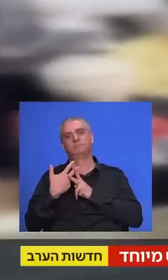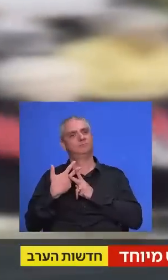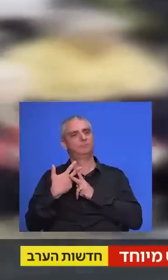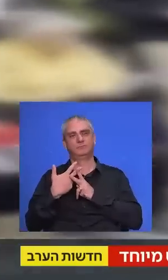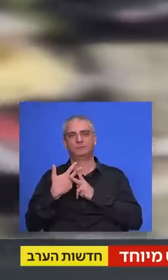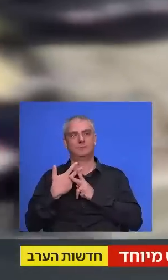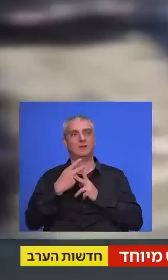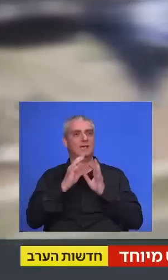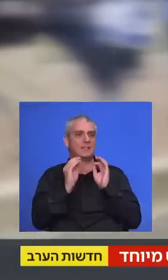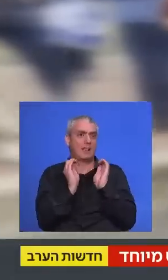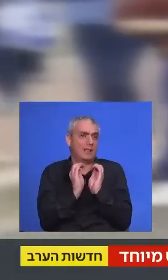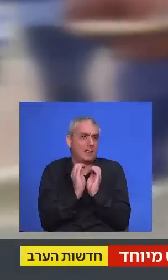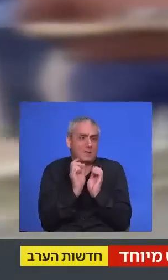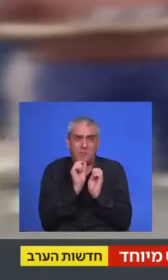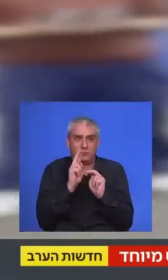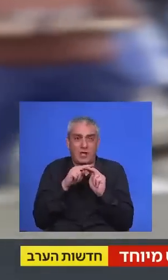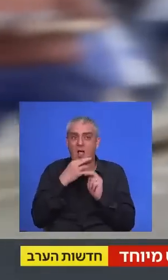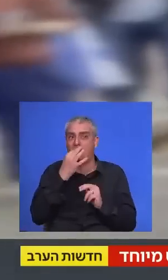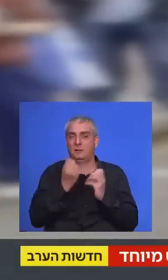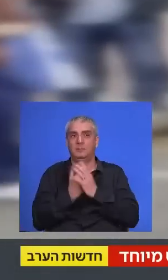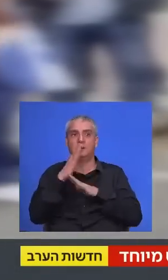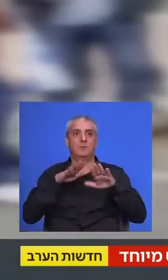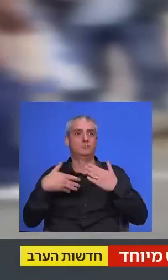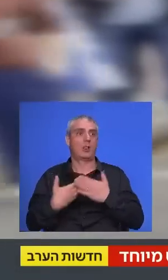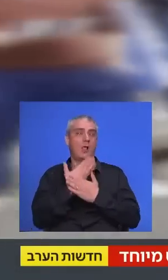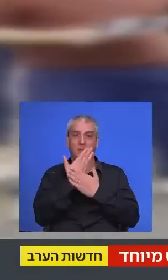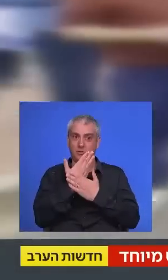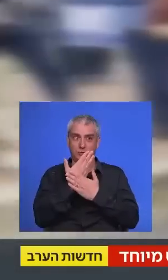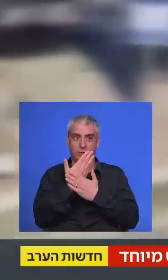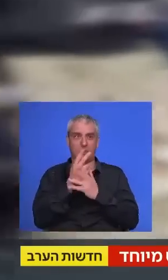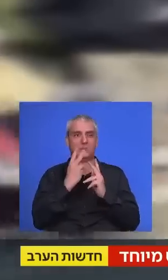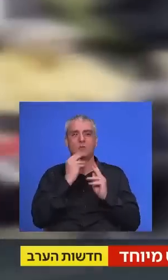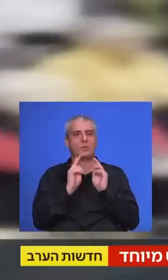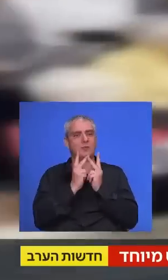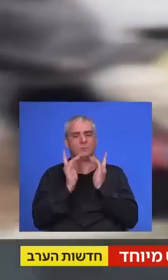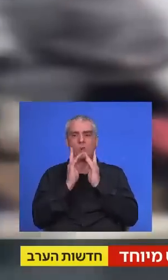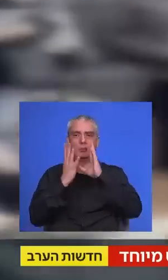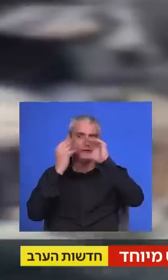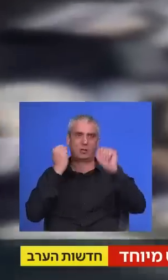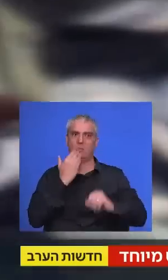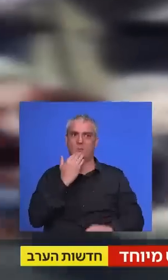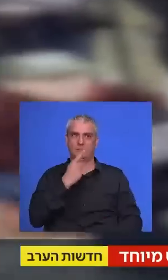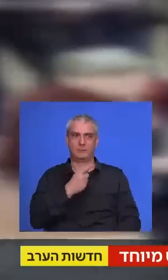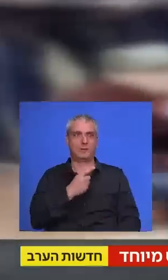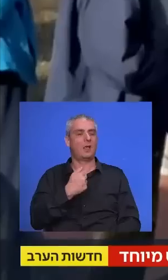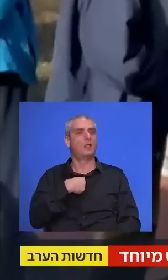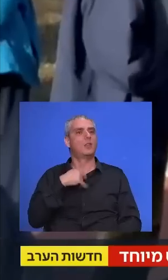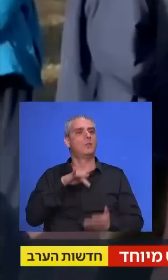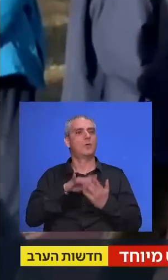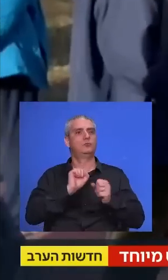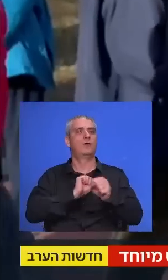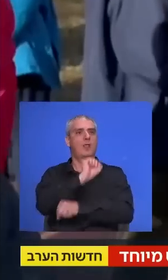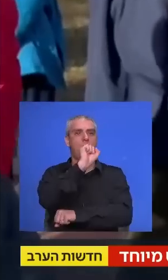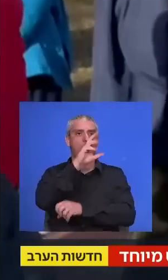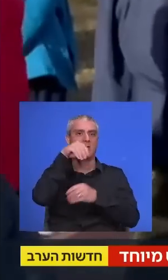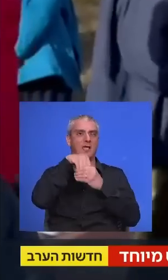זה התחיל בקטן, ממש אחרי ההכרזה על הממשלה החדשה, קומץ יהודים מול שגרירות ישראל. אנחנו כאן כדי למחות